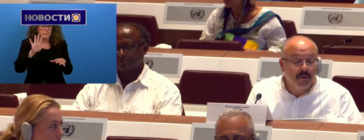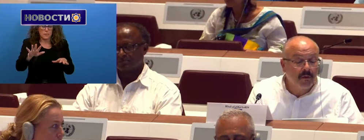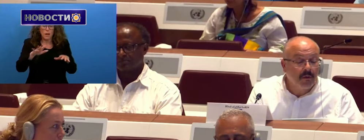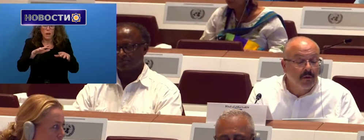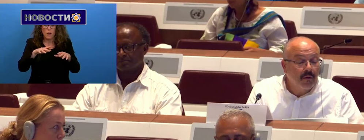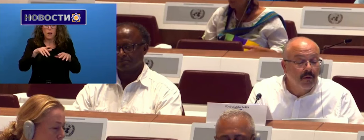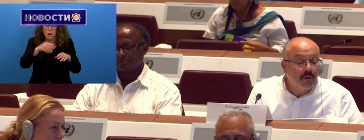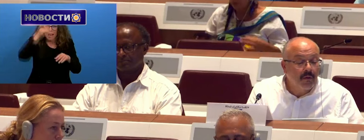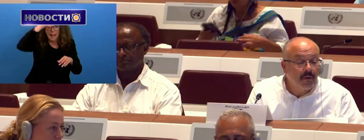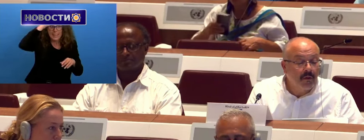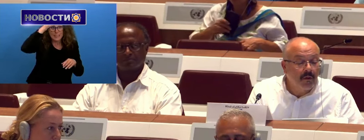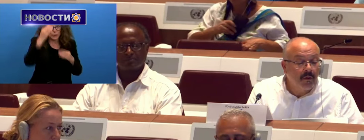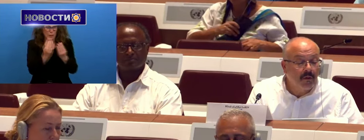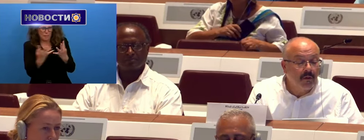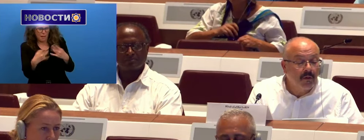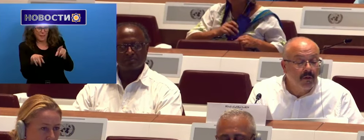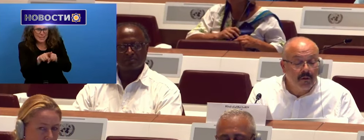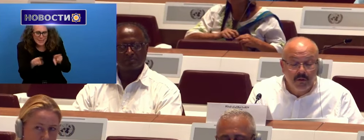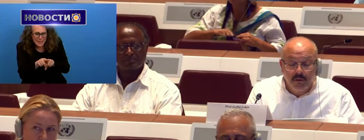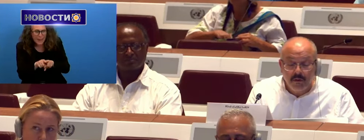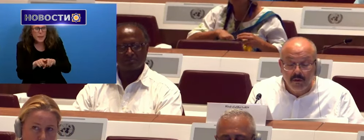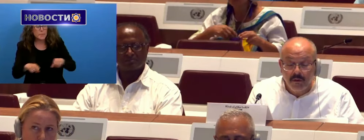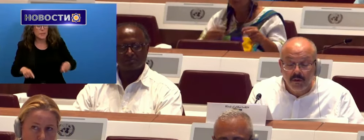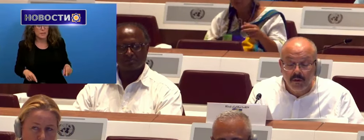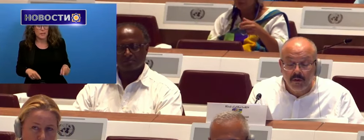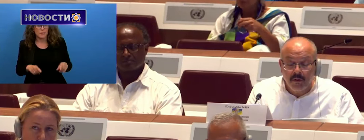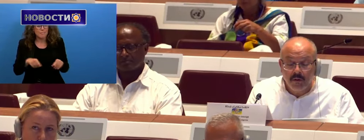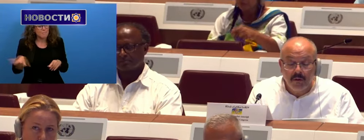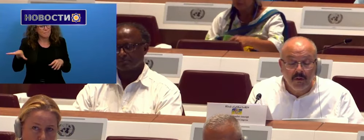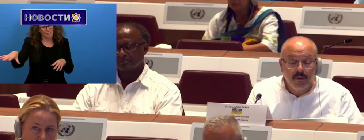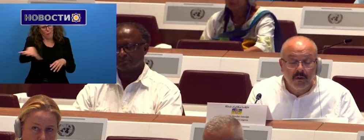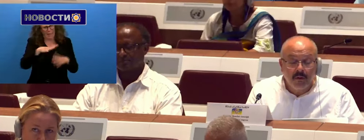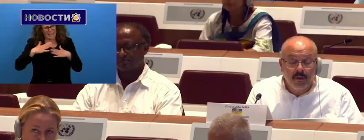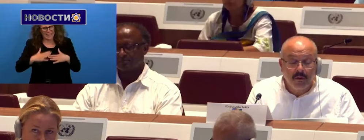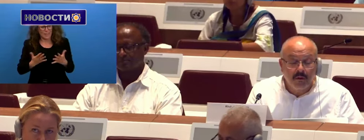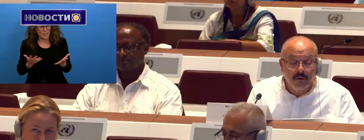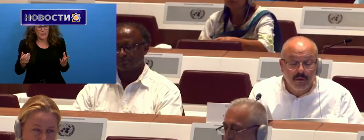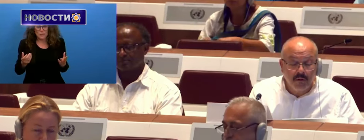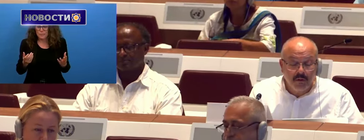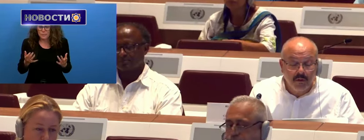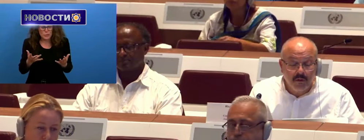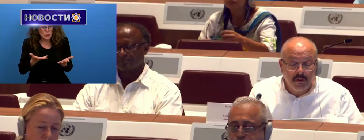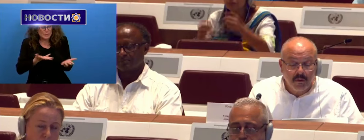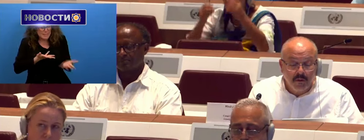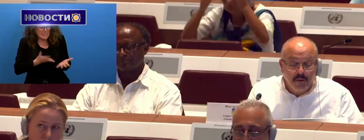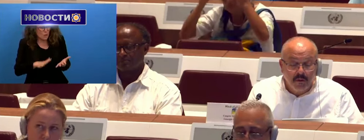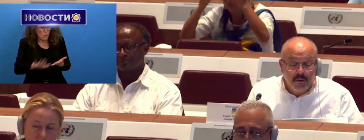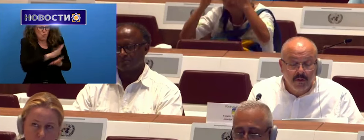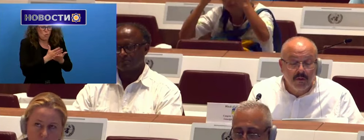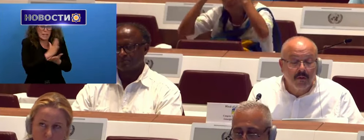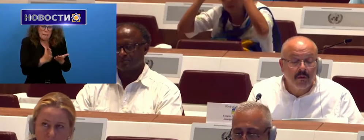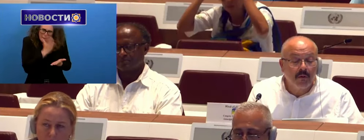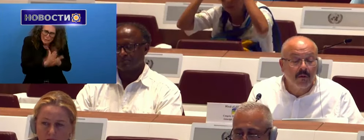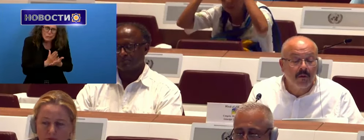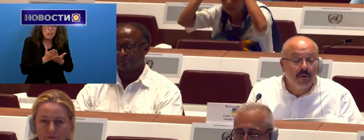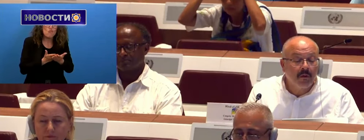Всемирной организации интеллектуальной собственности о генетических ресурсах и традиционных знаниях, в частности, статья 2 и